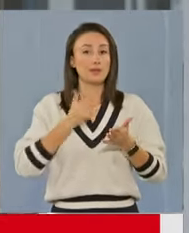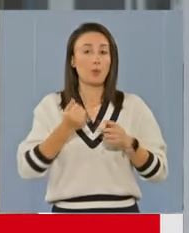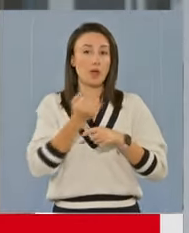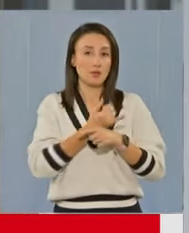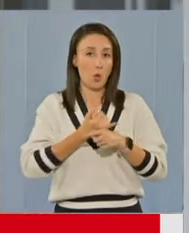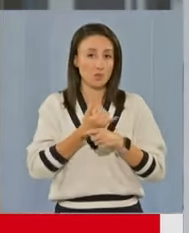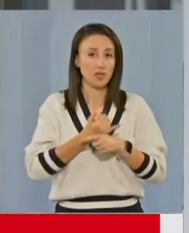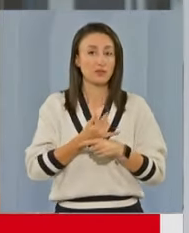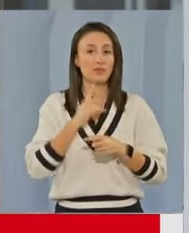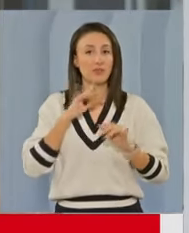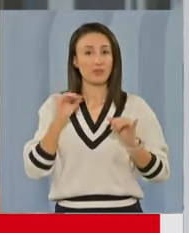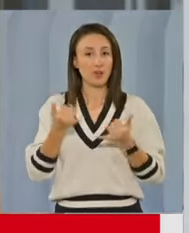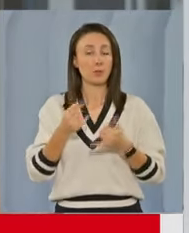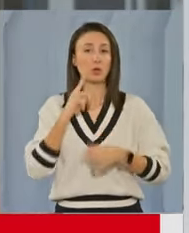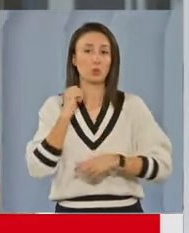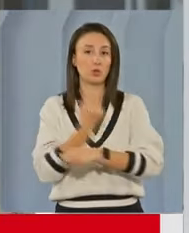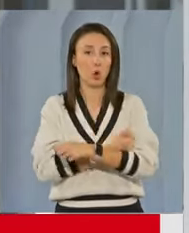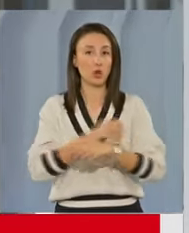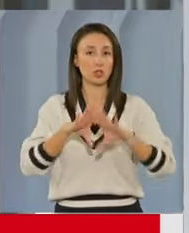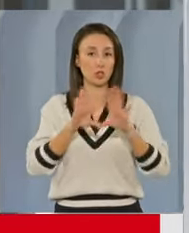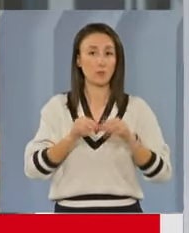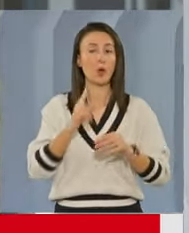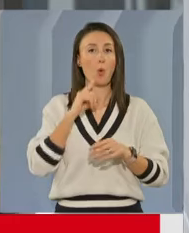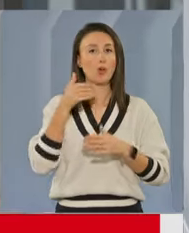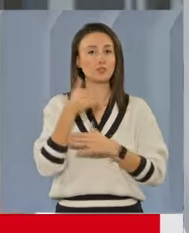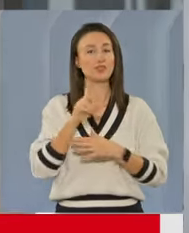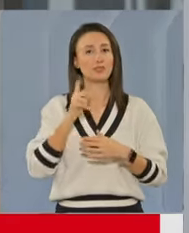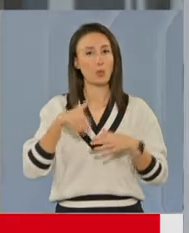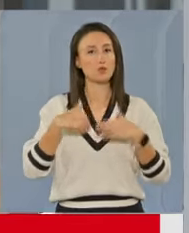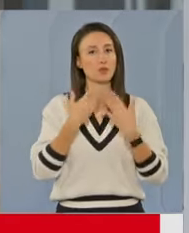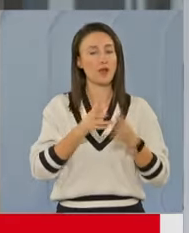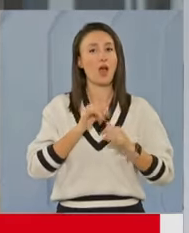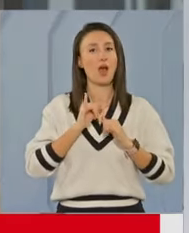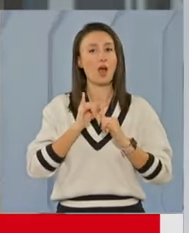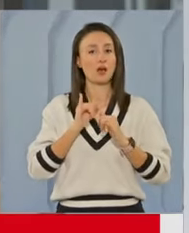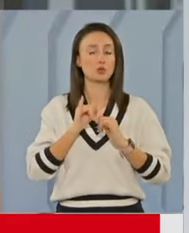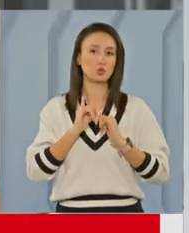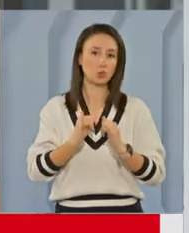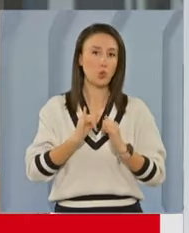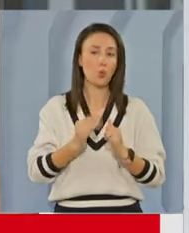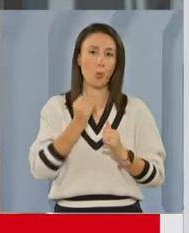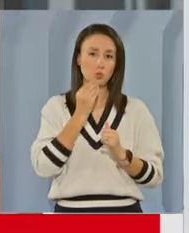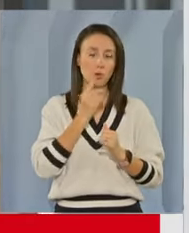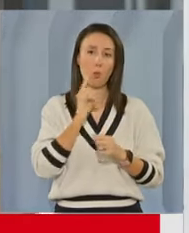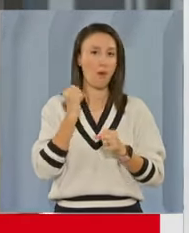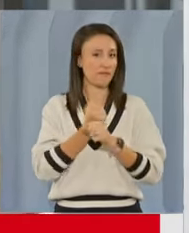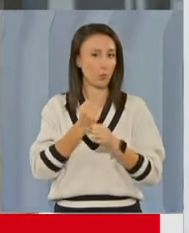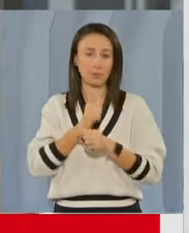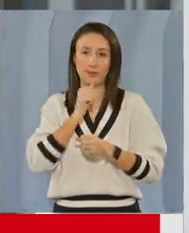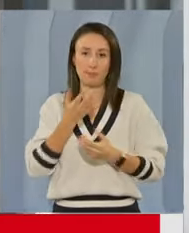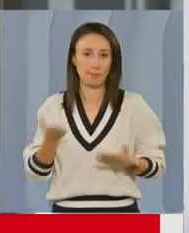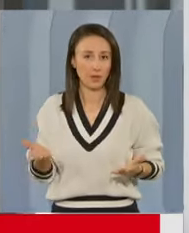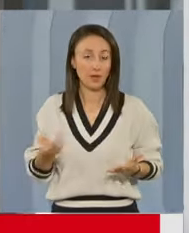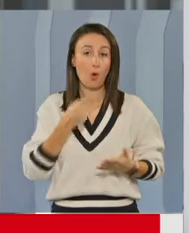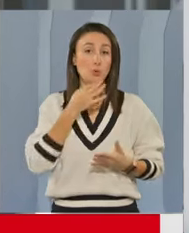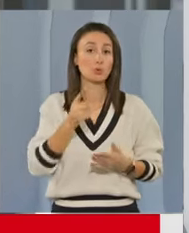monitorizeze fenomenul drogurilor din România o agenție care trebuia să ofere asistență consumatorilor n a făcut nimic în toți acești ani